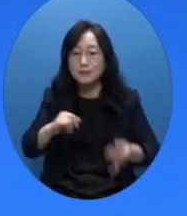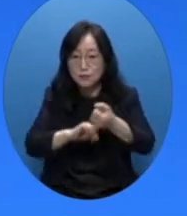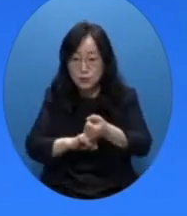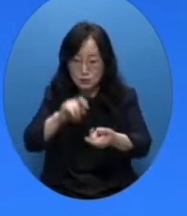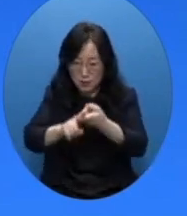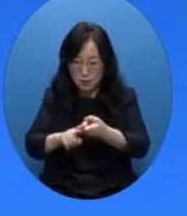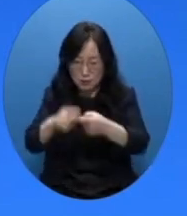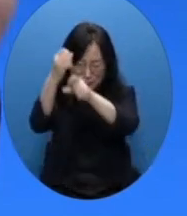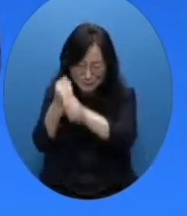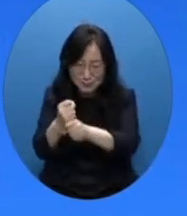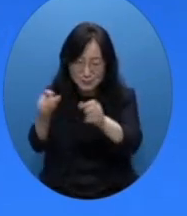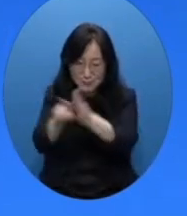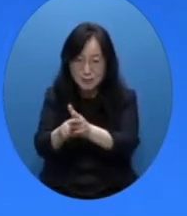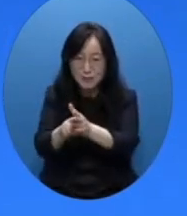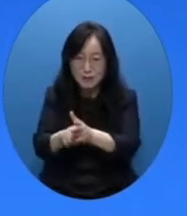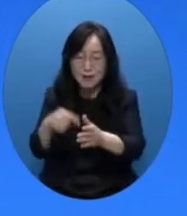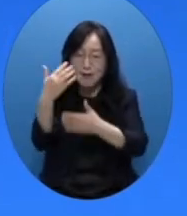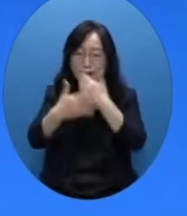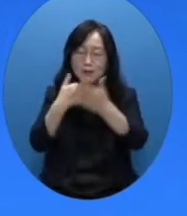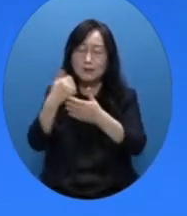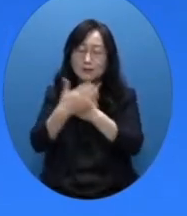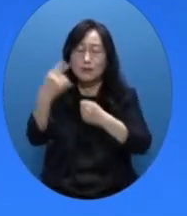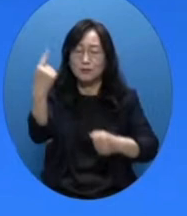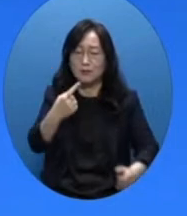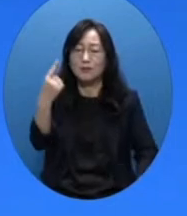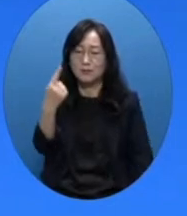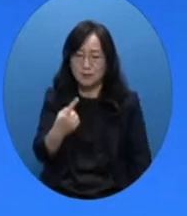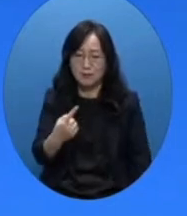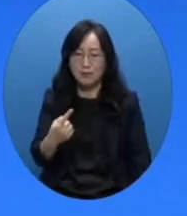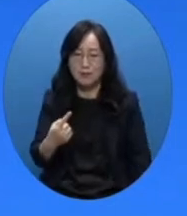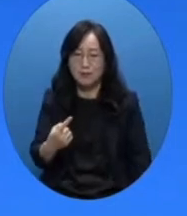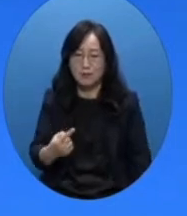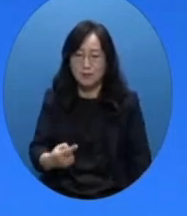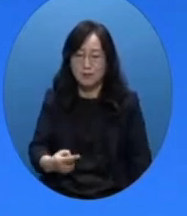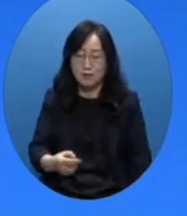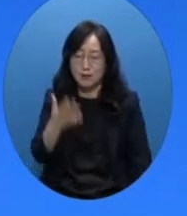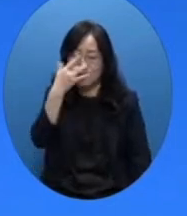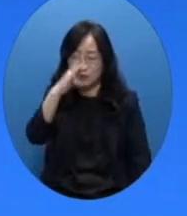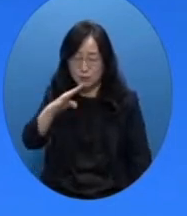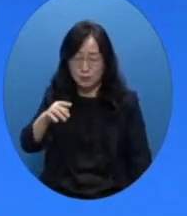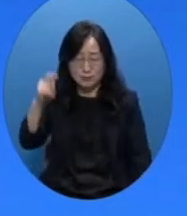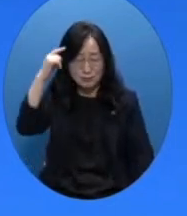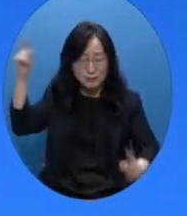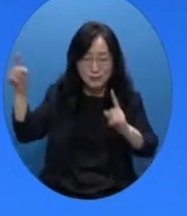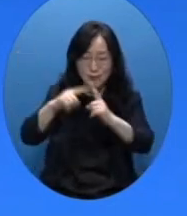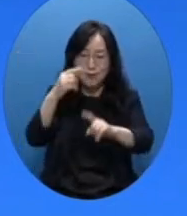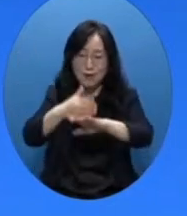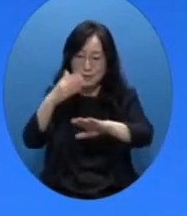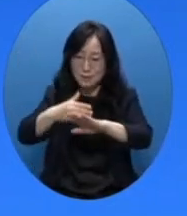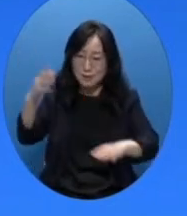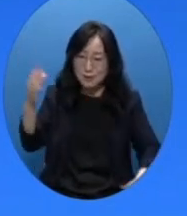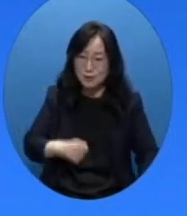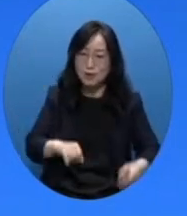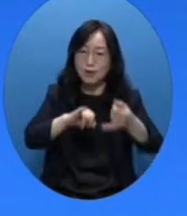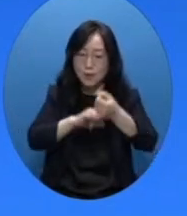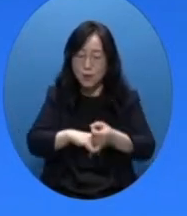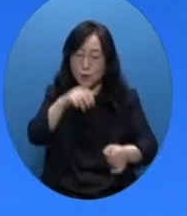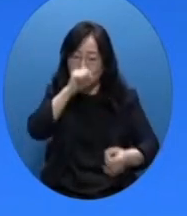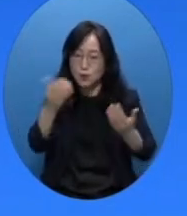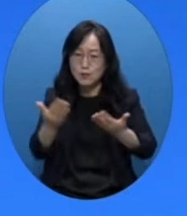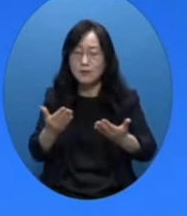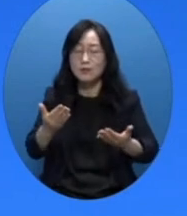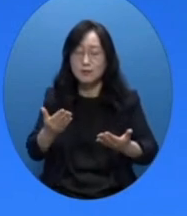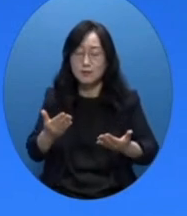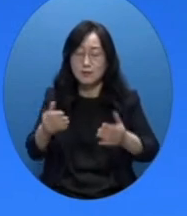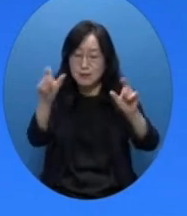붙잡고 나아가면 하나님의 은혜가 우리에게 임하게 되는 것입니다. 절대 긍정, 절대 감사로 나아가면 반드시 좋은 일이